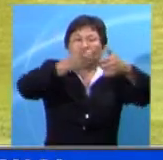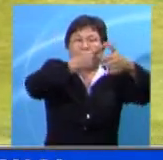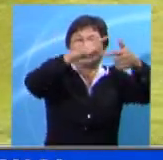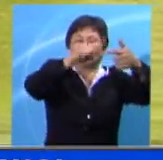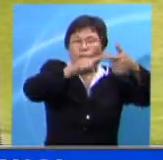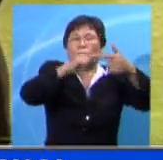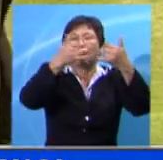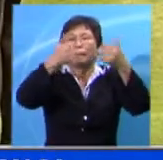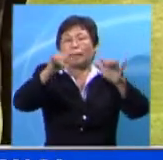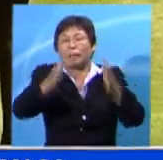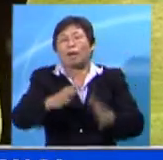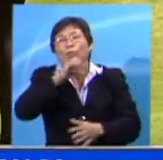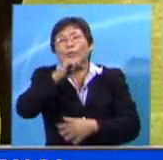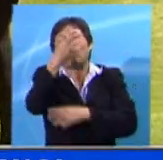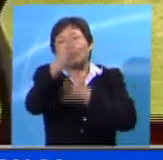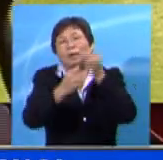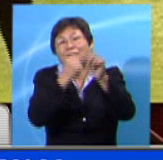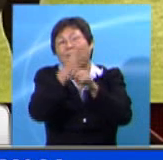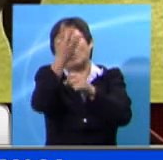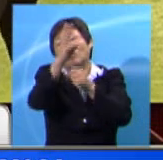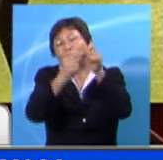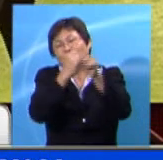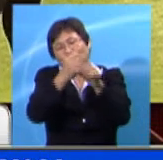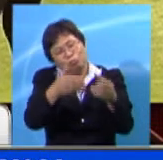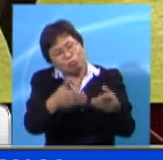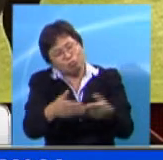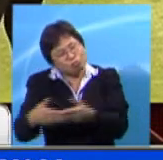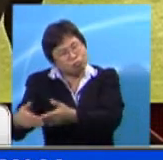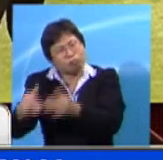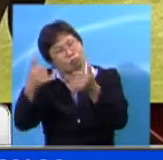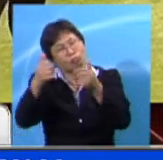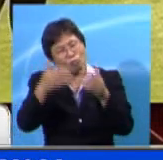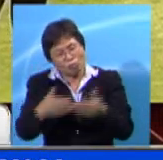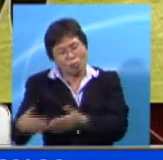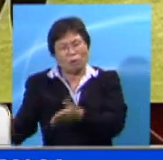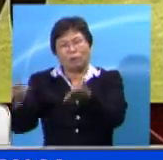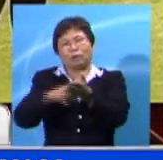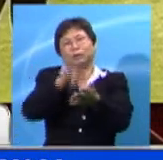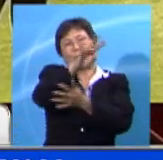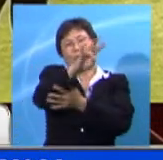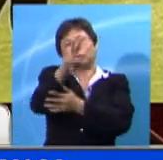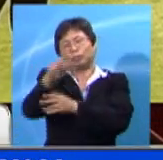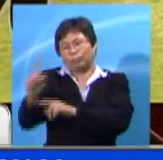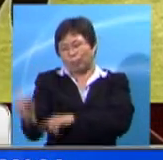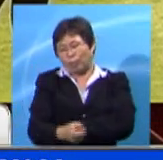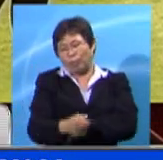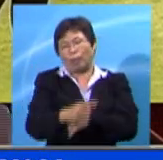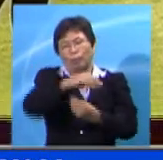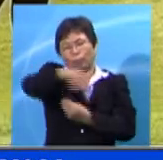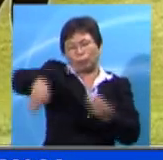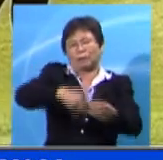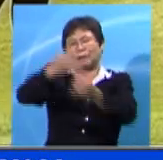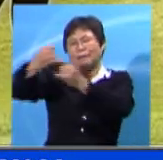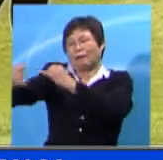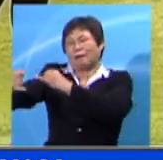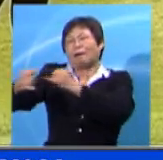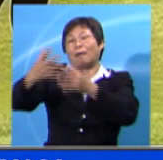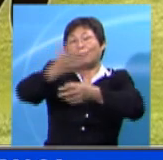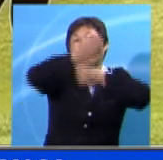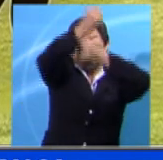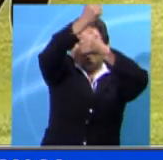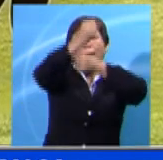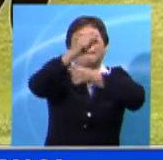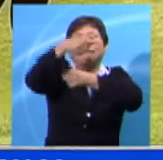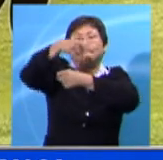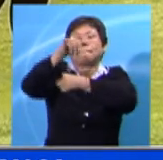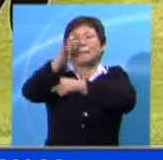pemain berusia 16 tahun itu mengekalkan konsistensinya dengan catatan 72 pukulan di pusingan terakhir selaku juara pim